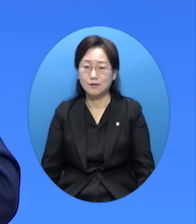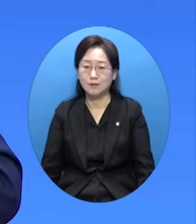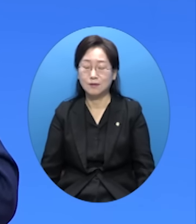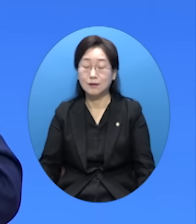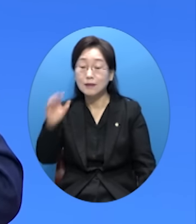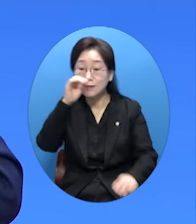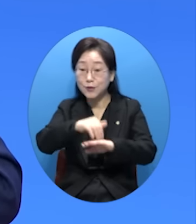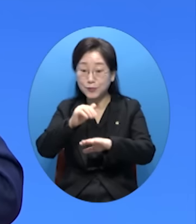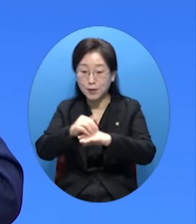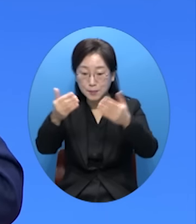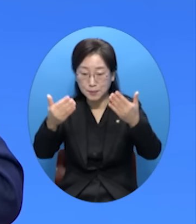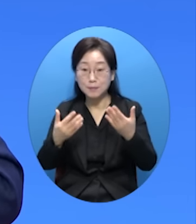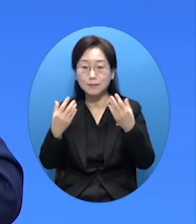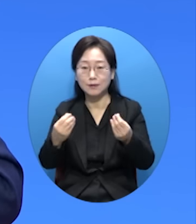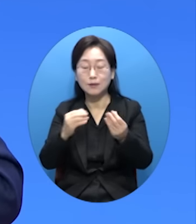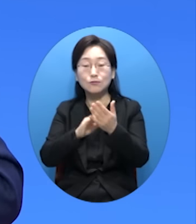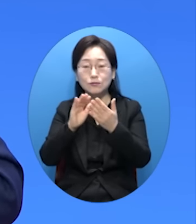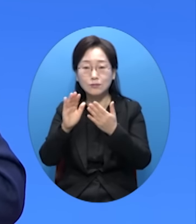연단받고 나면